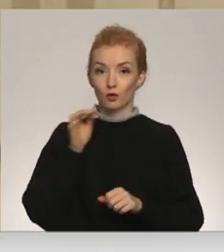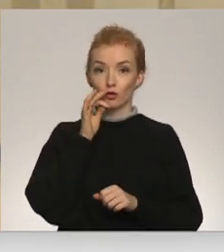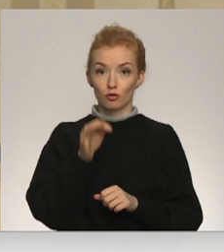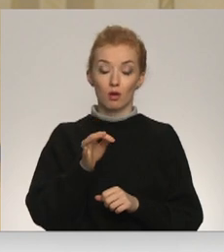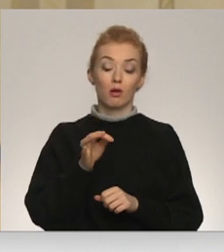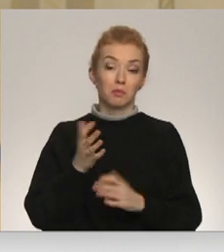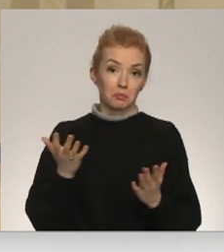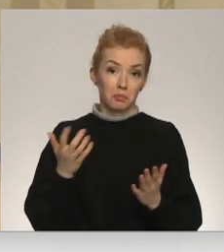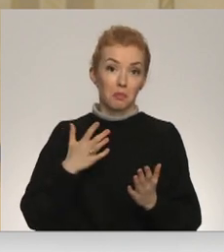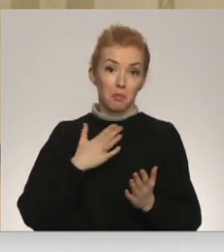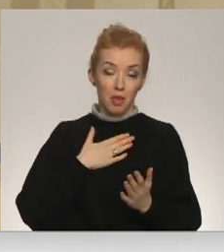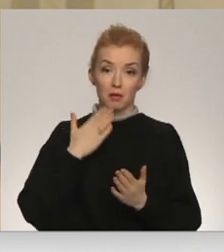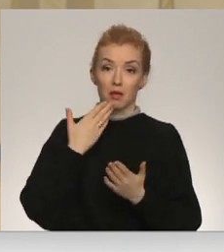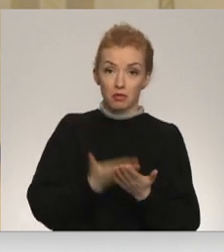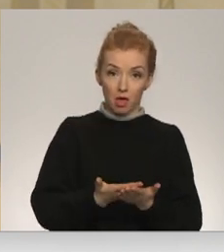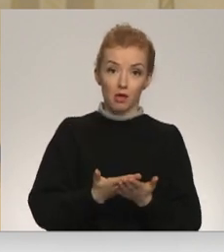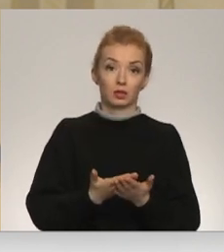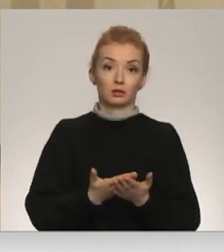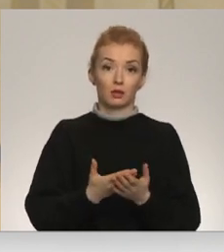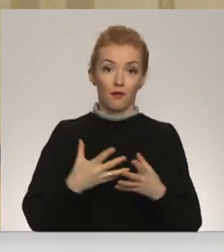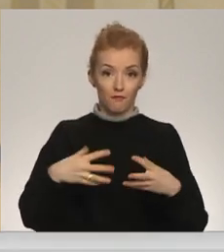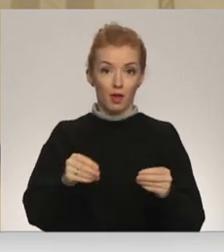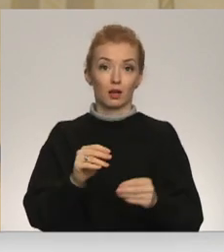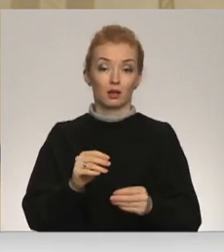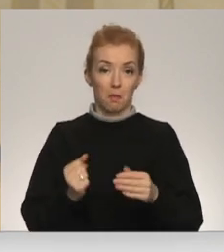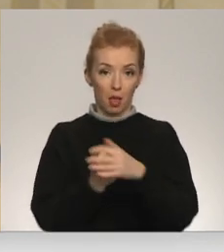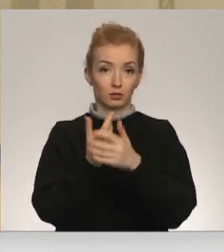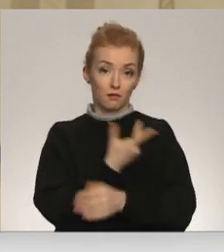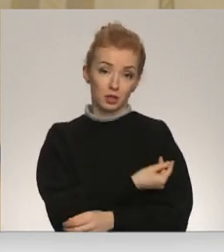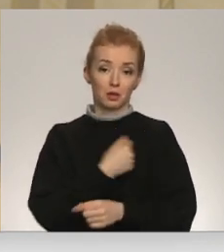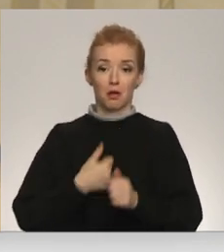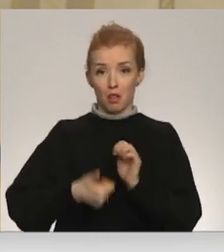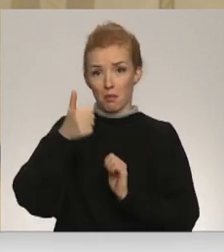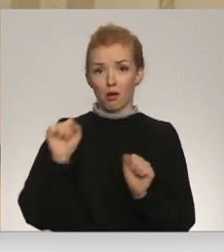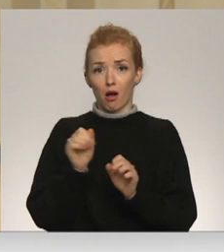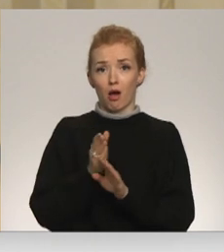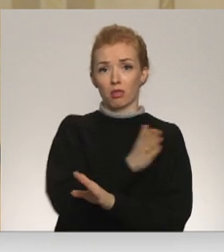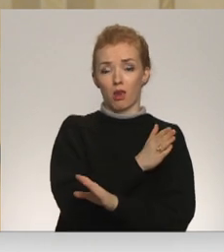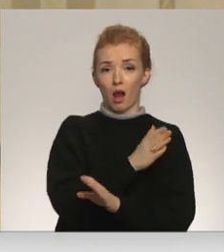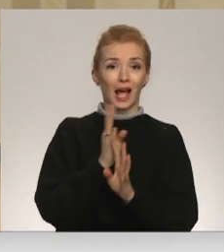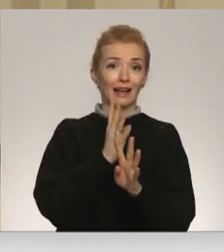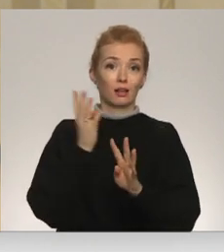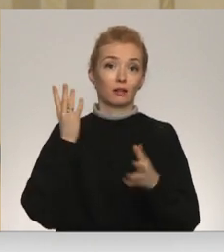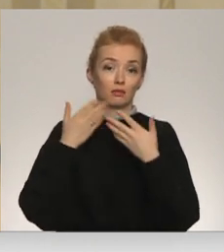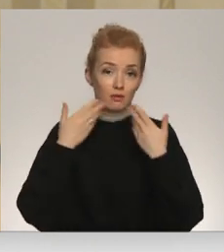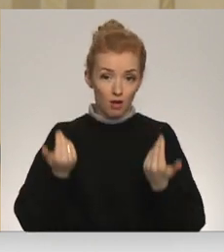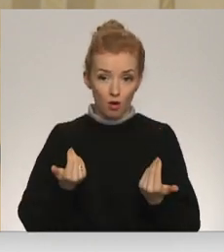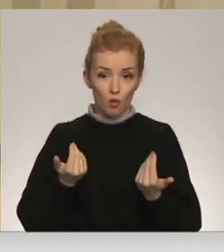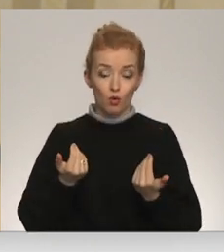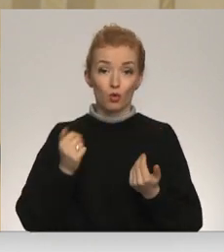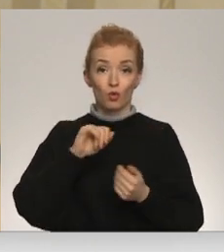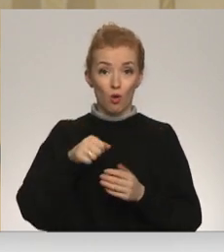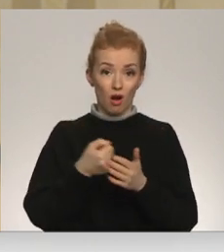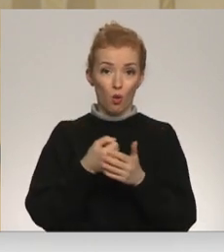iesaka veikt šo trešo balstu vakcīnu, es labāk izdaru ātrāk, kamēr nav rindu tik liela, ja, piemēram, jo beigās